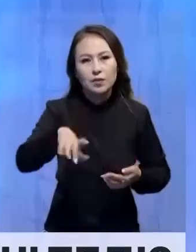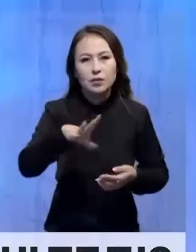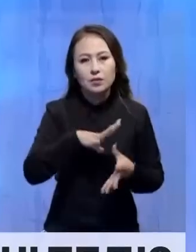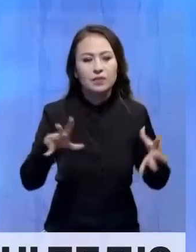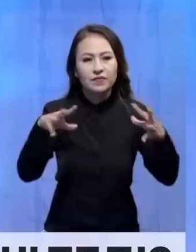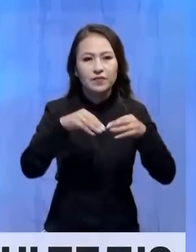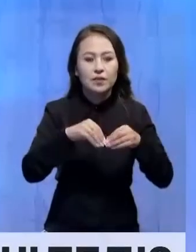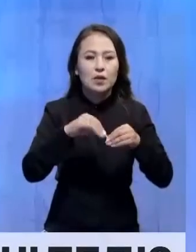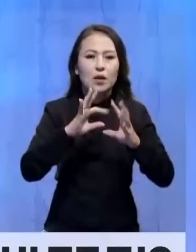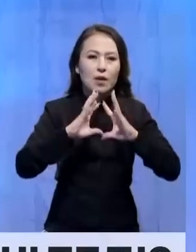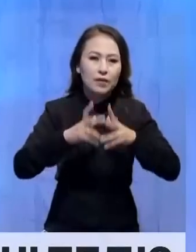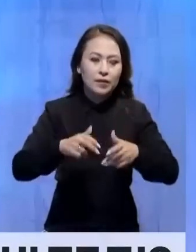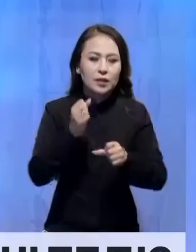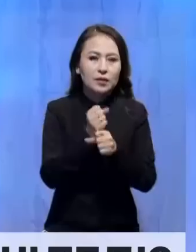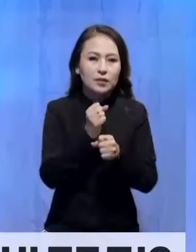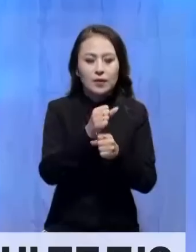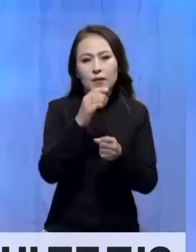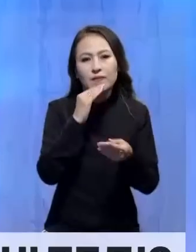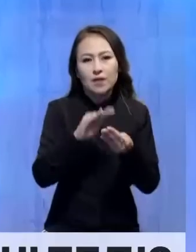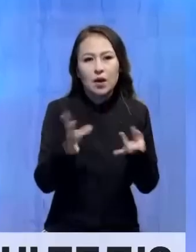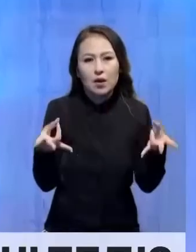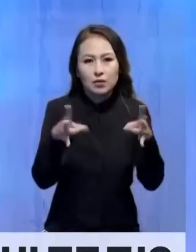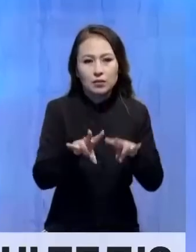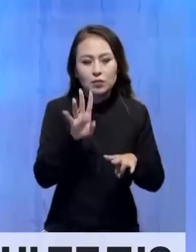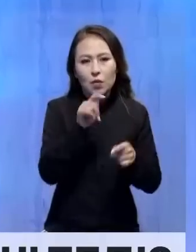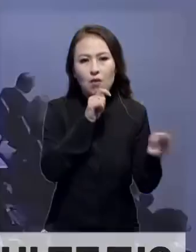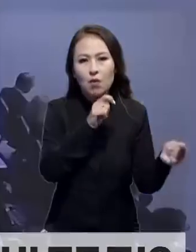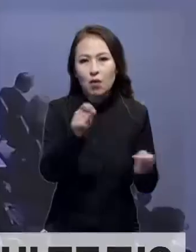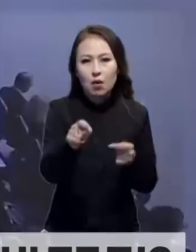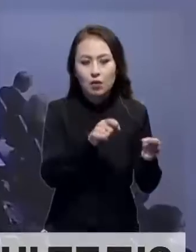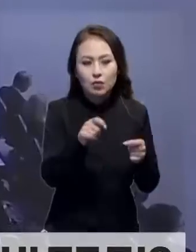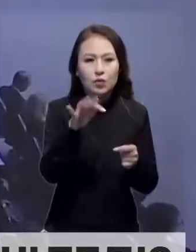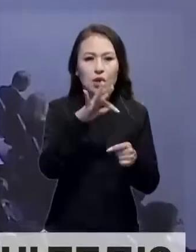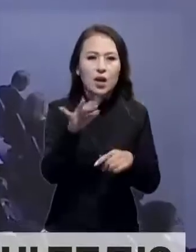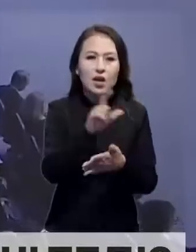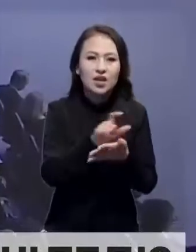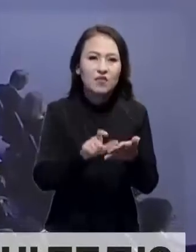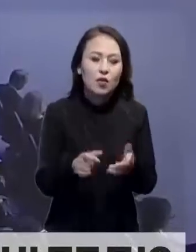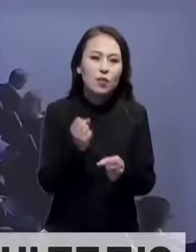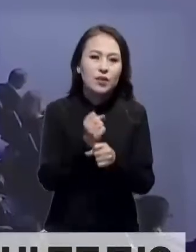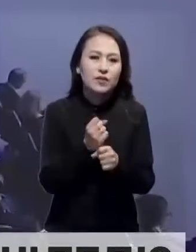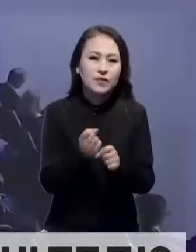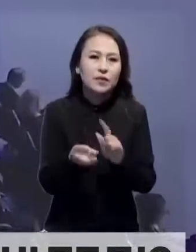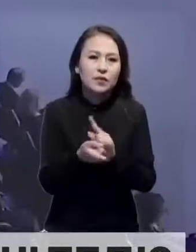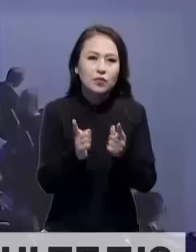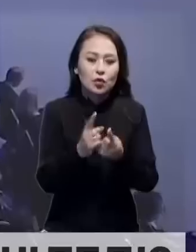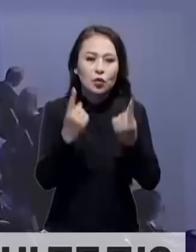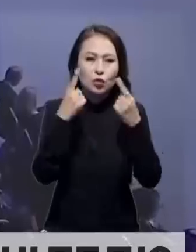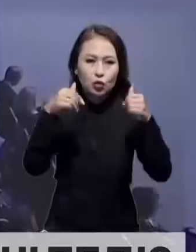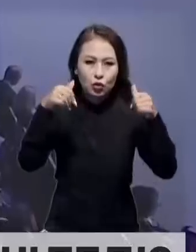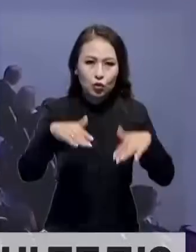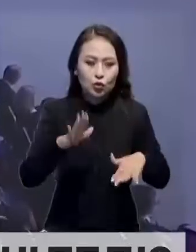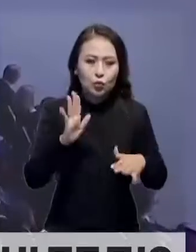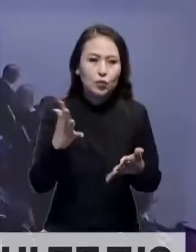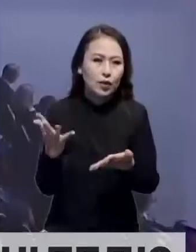бірден бір жаһандық әмбебап ұйым болып қала береді. Осы ретте қауіпсіздік кеңесінің жан-жақты реформаларынсыз бұл сын қатерлерді шешу ісінде